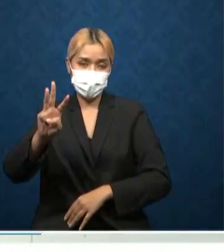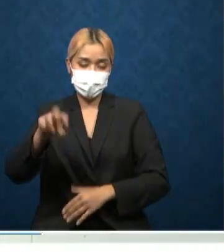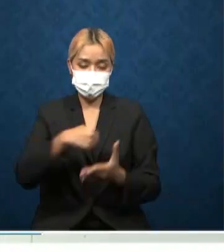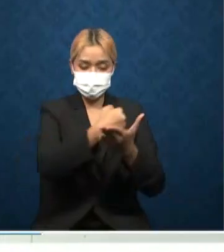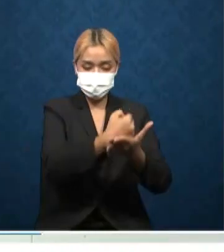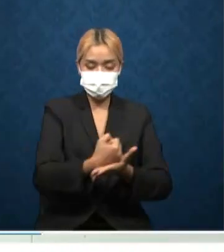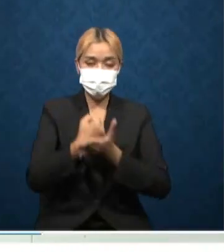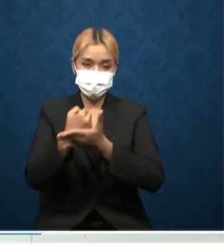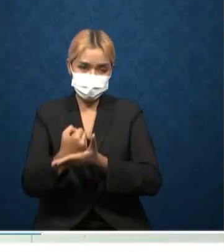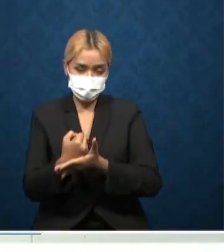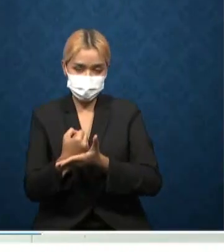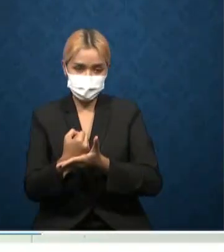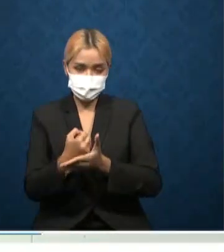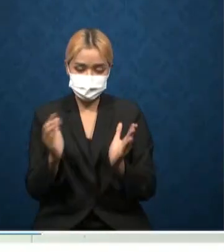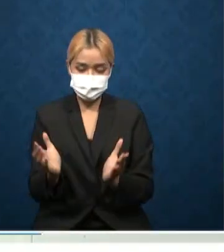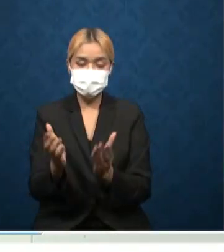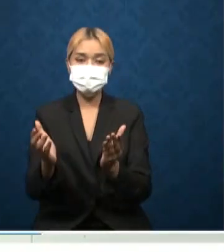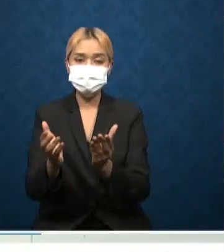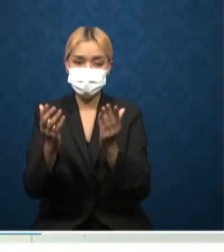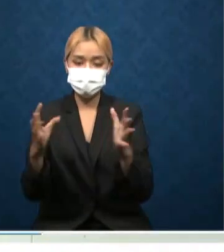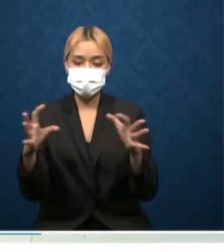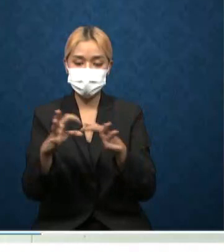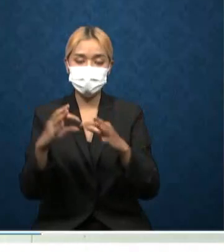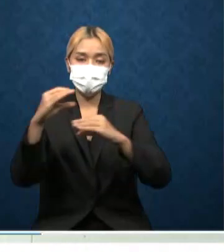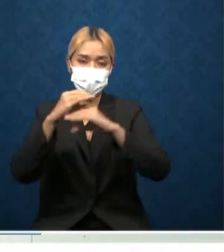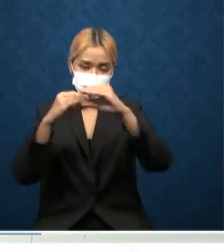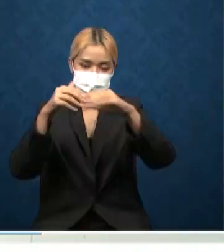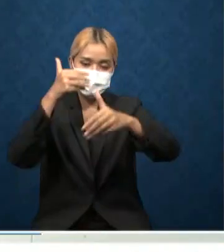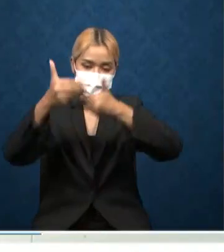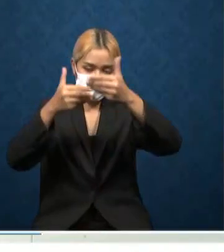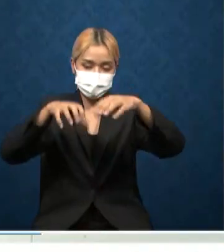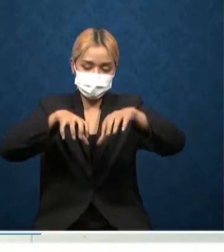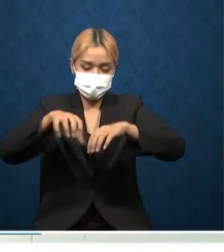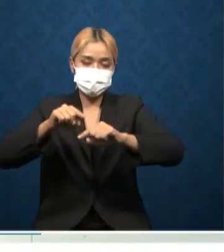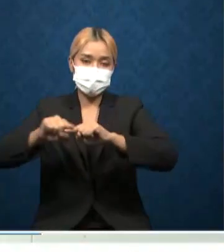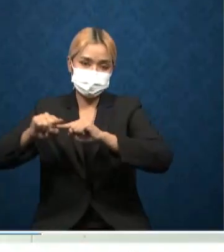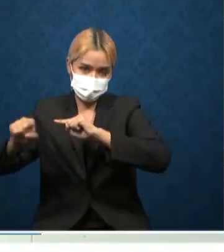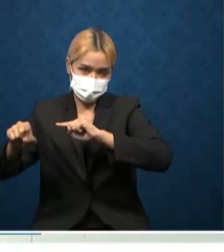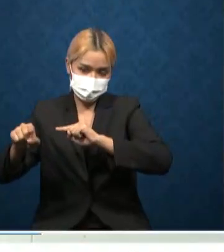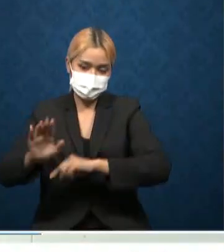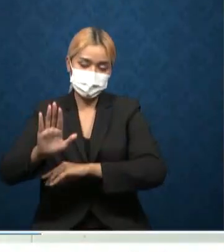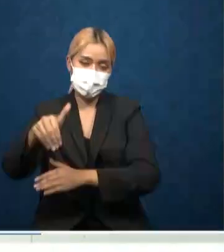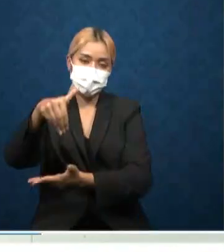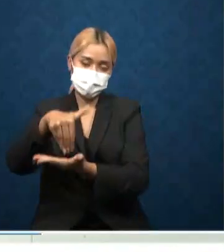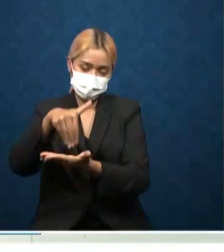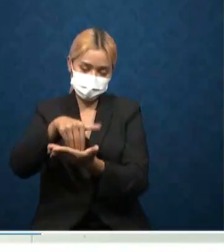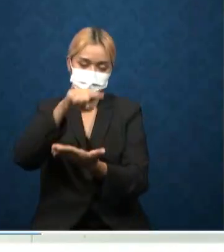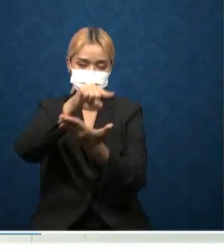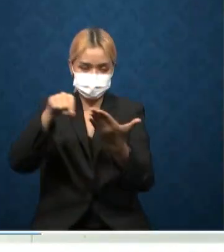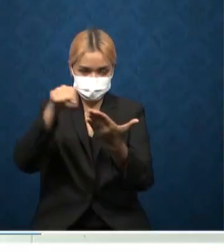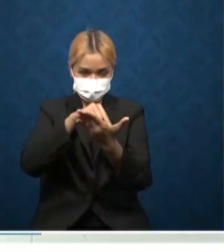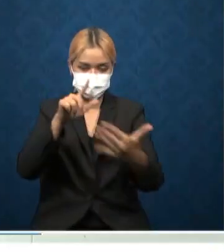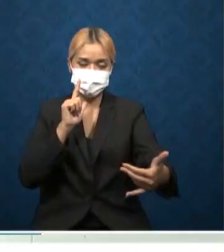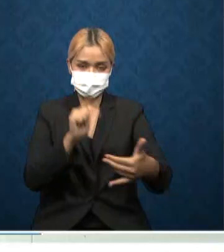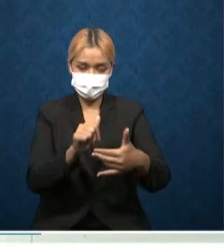ด้วยความอนุเคราะห์สนับสนุนการดำเนินการของสำนักงานคณะกรรมการการเลือกตั้งเกี่ยวกับเรื่องนี้โดย